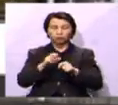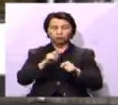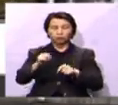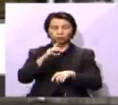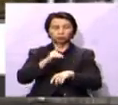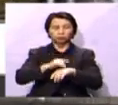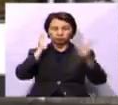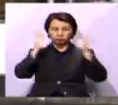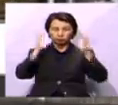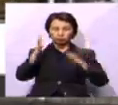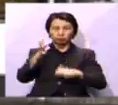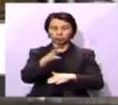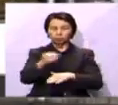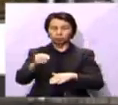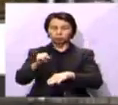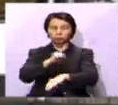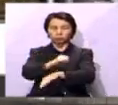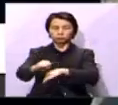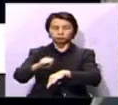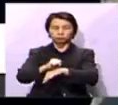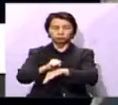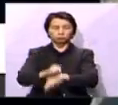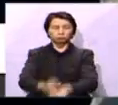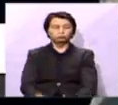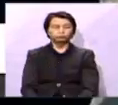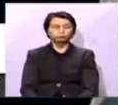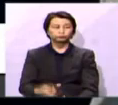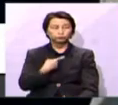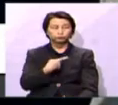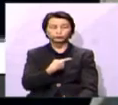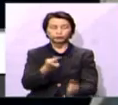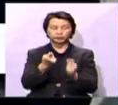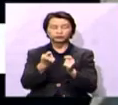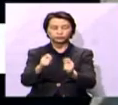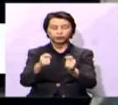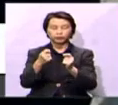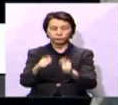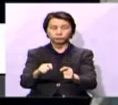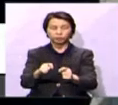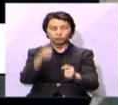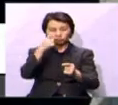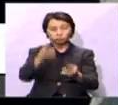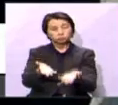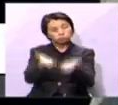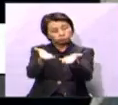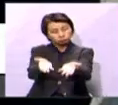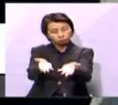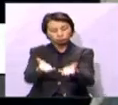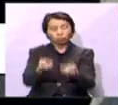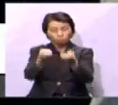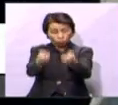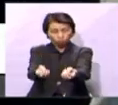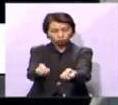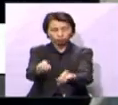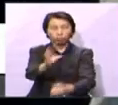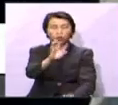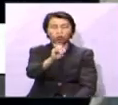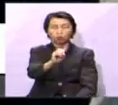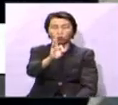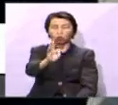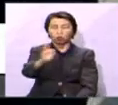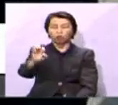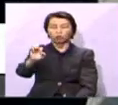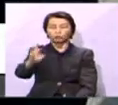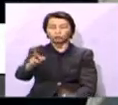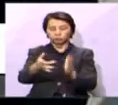di Malaysia dan Singapura. We are trying to offer as much as technologies